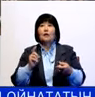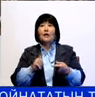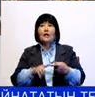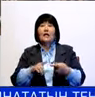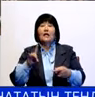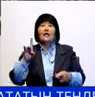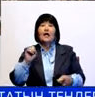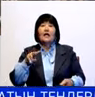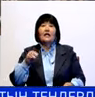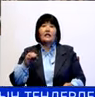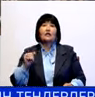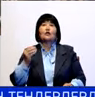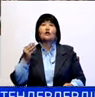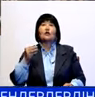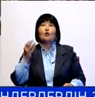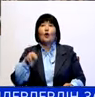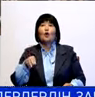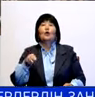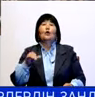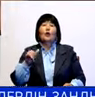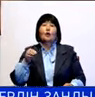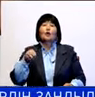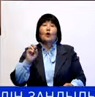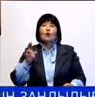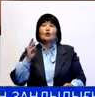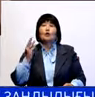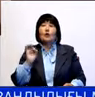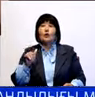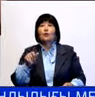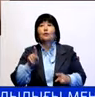реалити-шоу формат ток-шоу формат